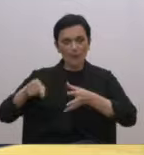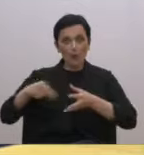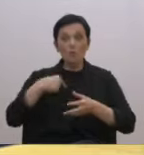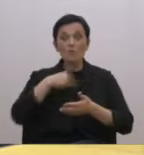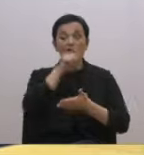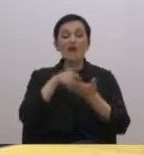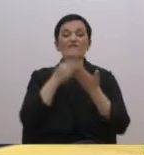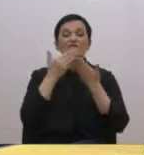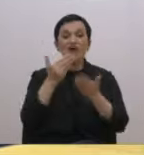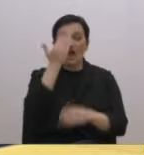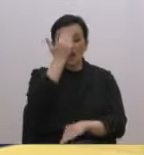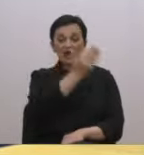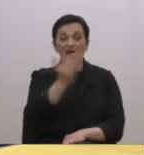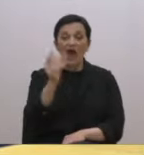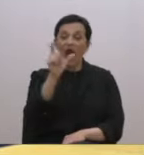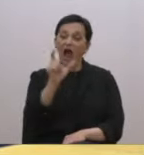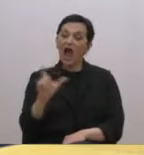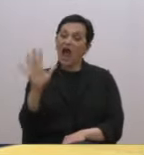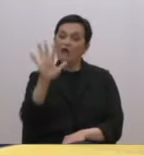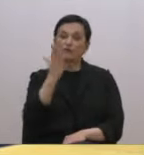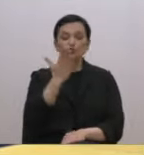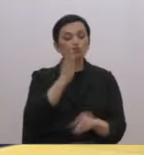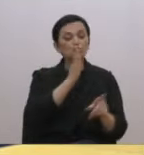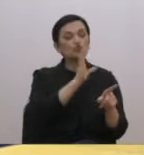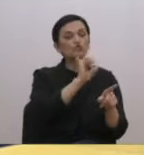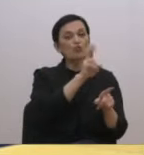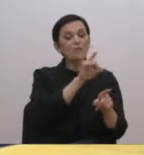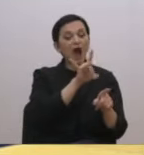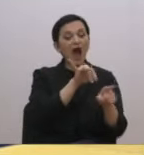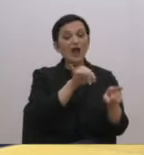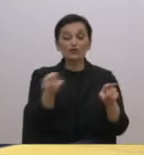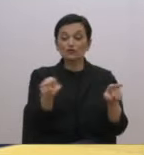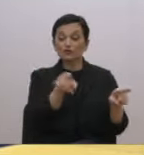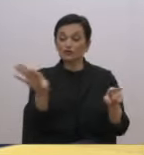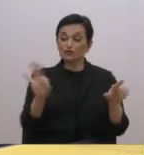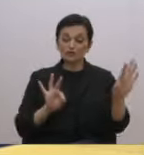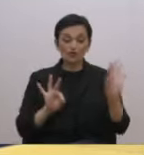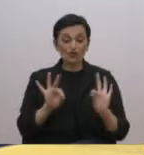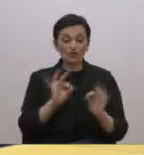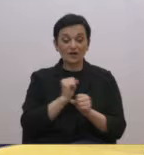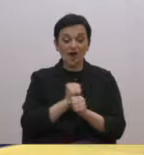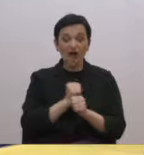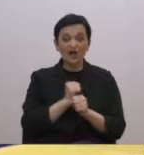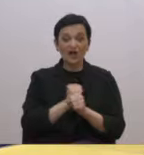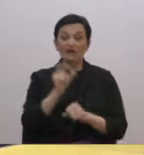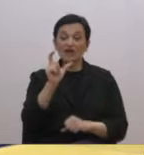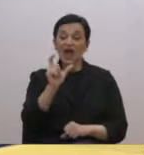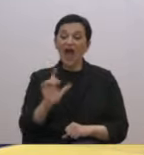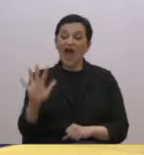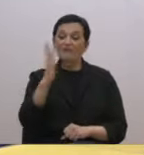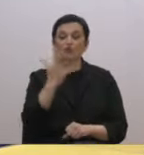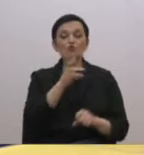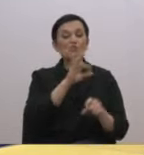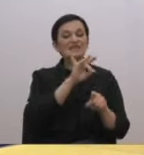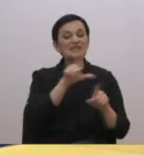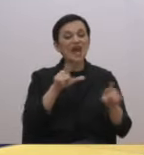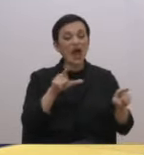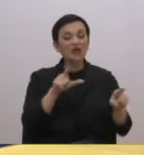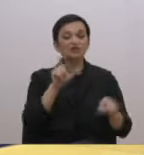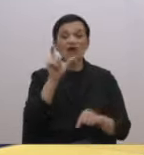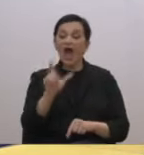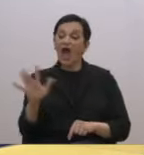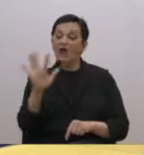ვეკითხები ხალხს, ევროპა თუ სოზარს უბარი, აი ამათ შორის უნდა გააკეთოთ არჩევანი. ევროპა თუ ბაბუკა მდინარაძე,